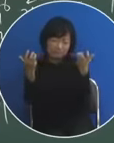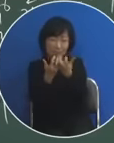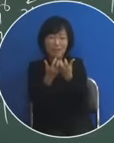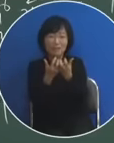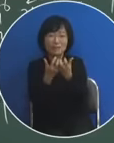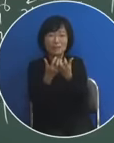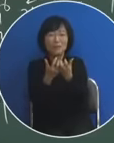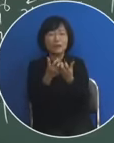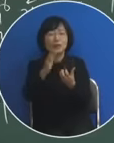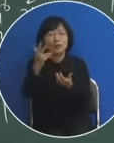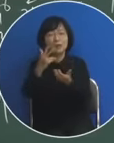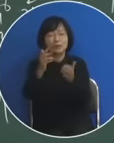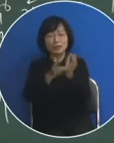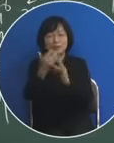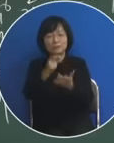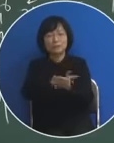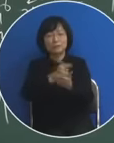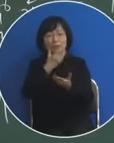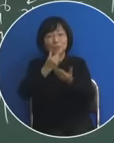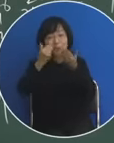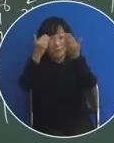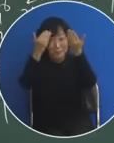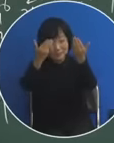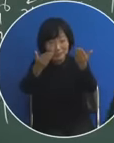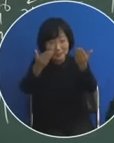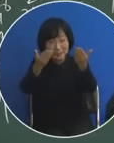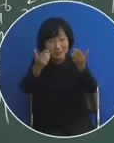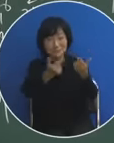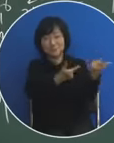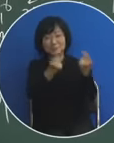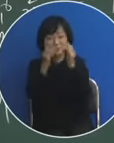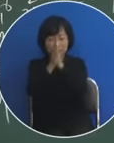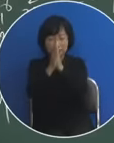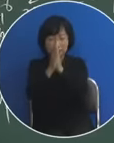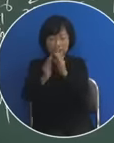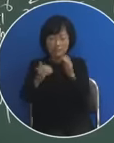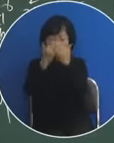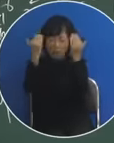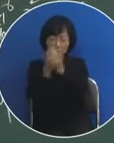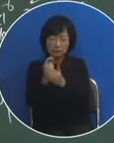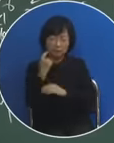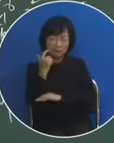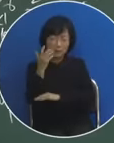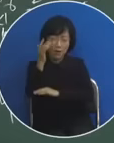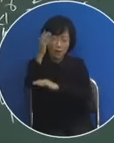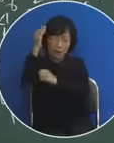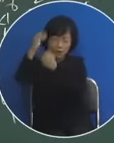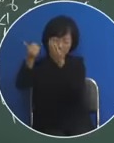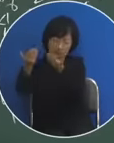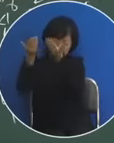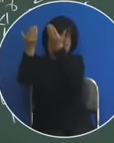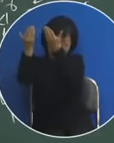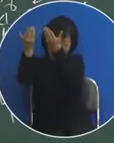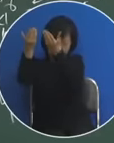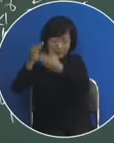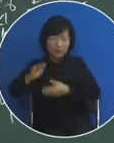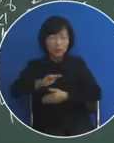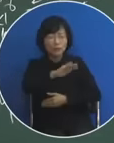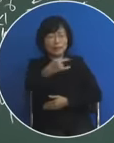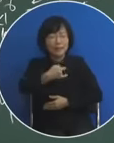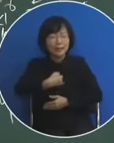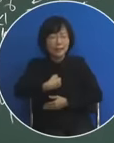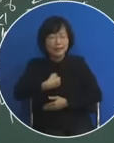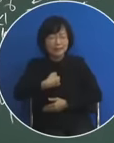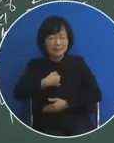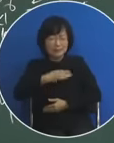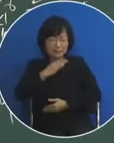you receive real answers in 2016. 모든 영광을 하나님께 돌립니다. We give all the glory to God. 우리에게 참으로 새로운 시작이 되게 하옵소서. Let it